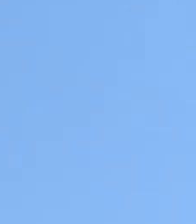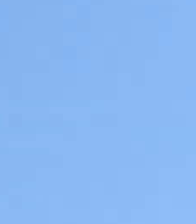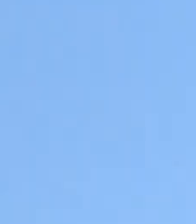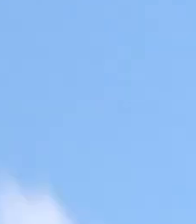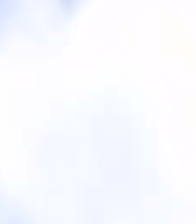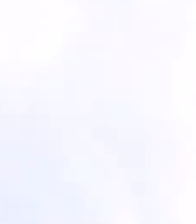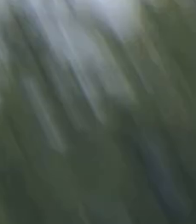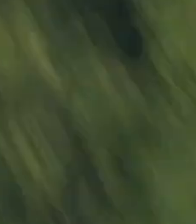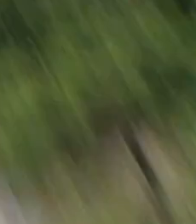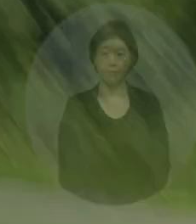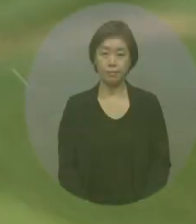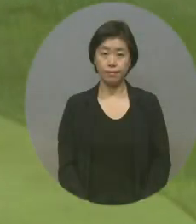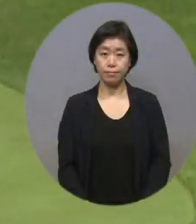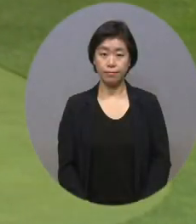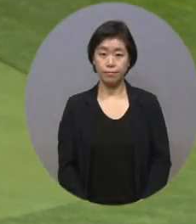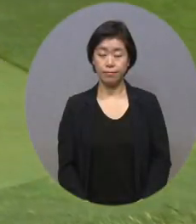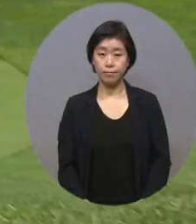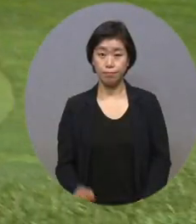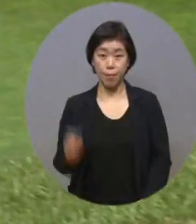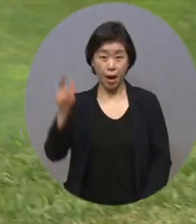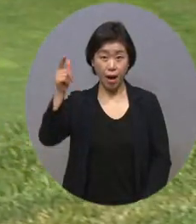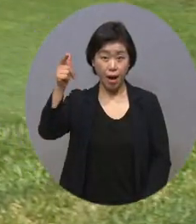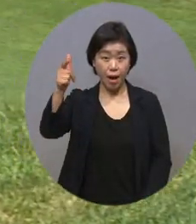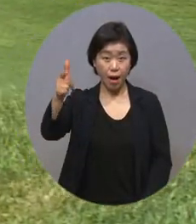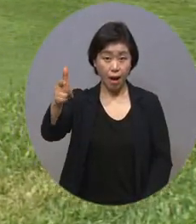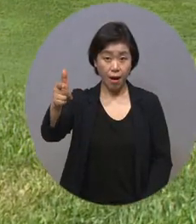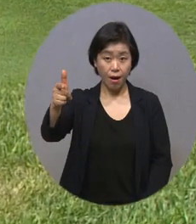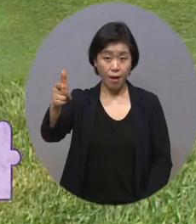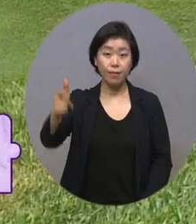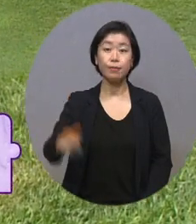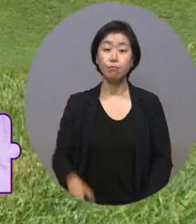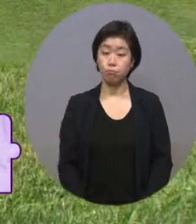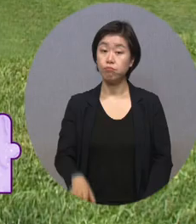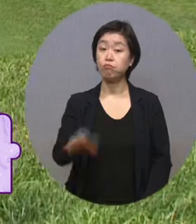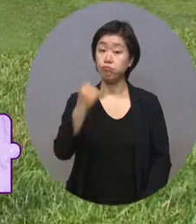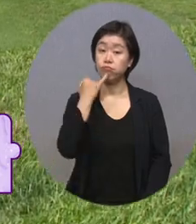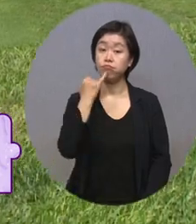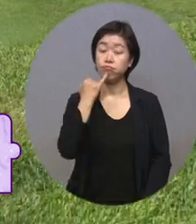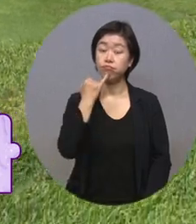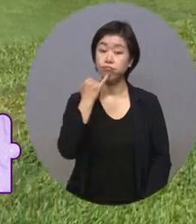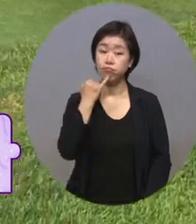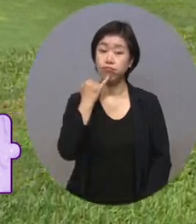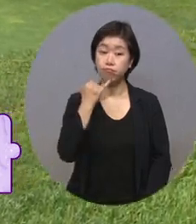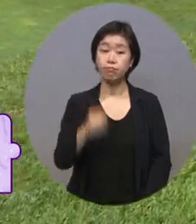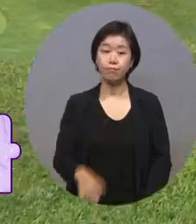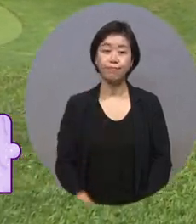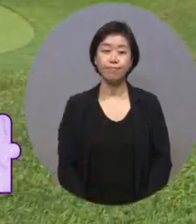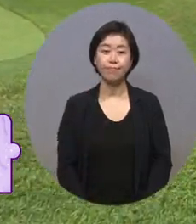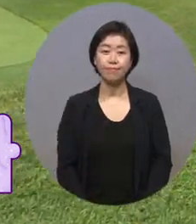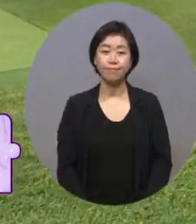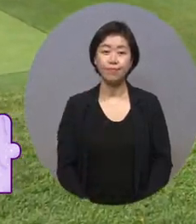가나요? 가나요? 아 괜찮아 괜찮아 광전!